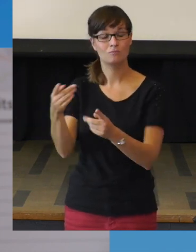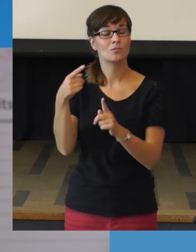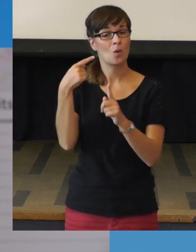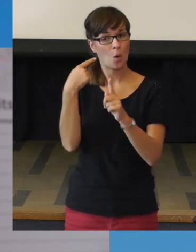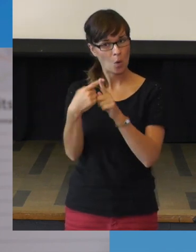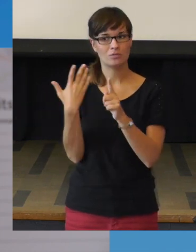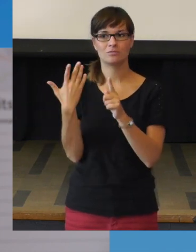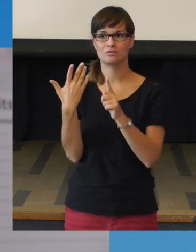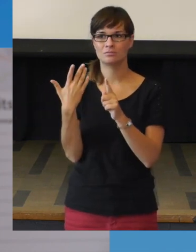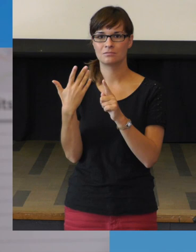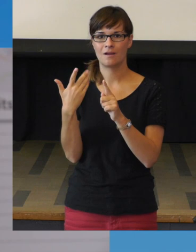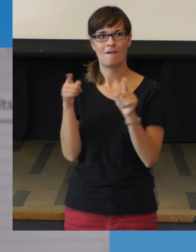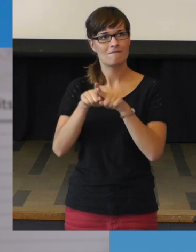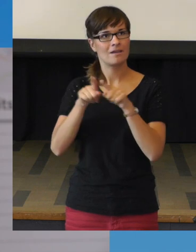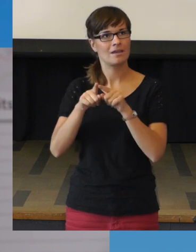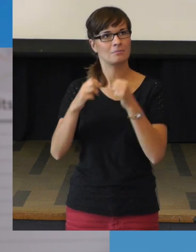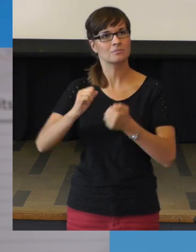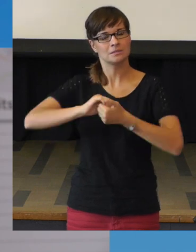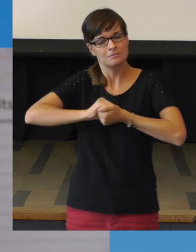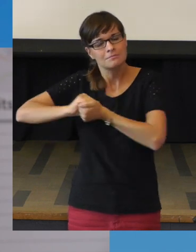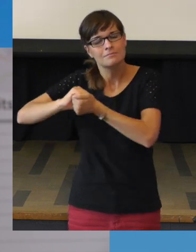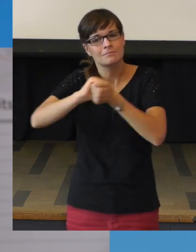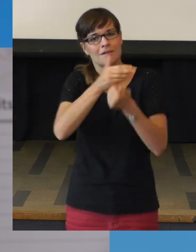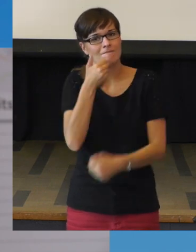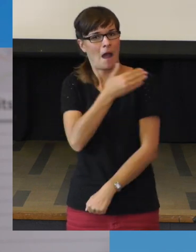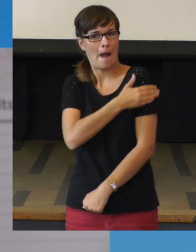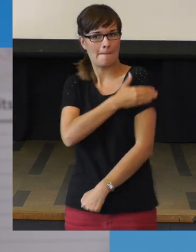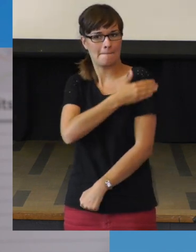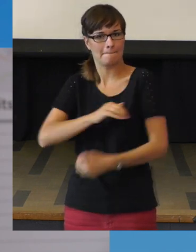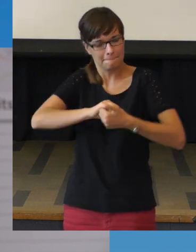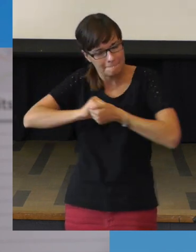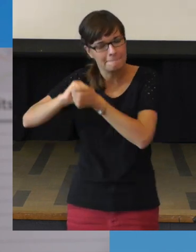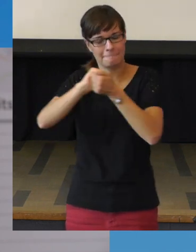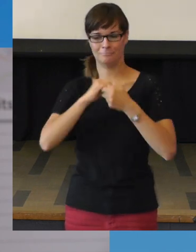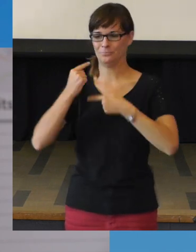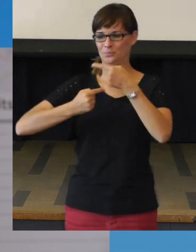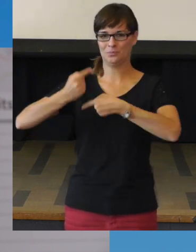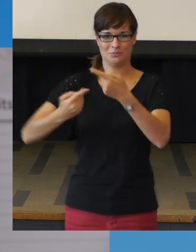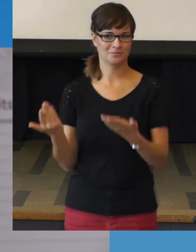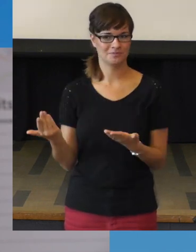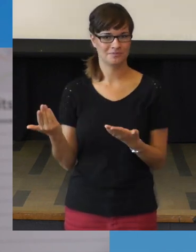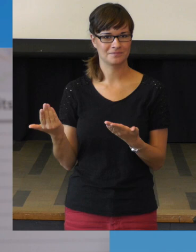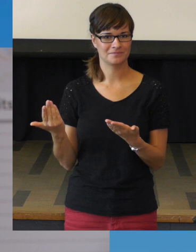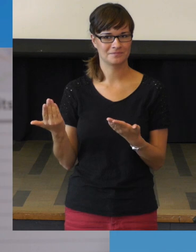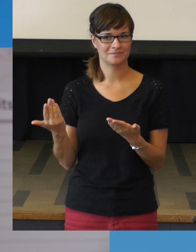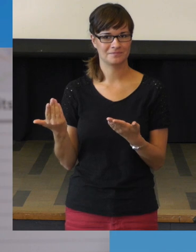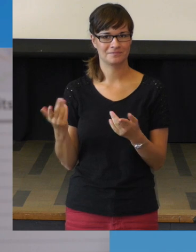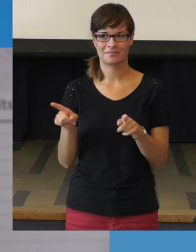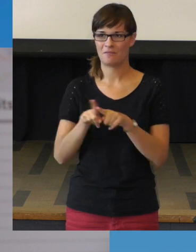entwickelt sich ein richtiges Zusammenhaltsgefühl. Sagen wir mal, ich will den Begriff nicht erwähnen, aber sagen wir am Rande